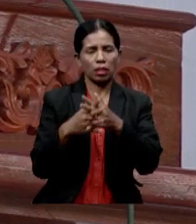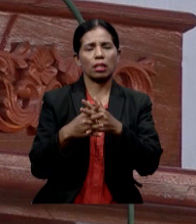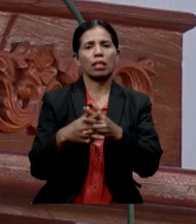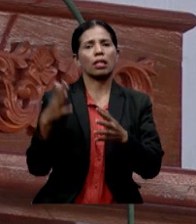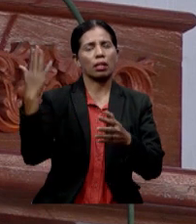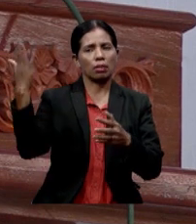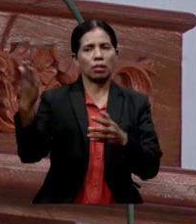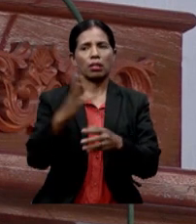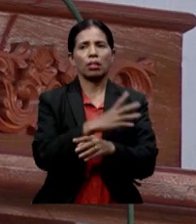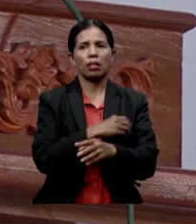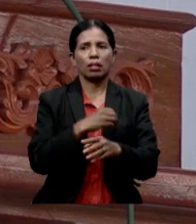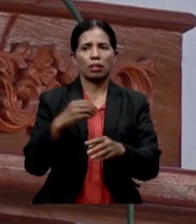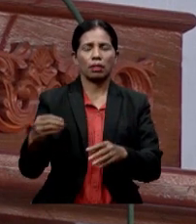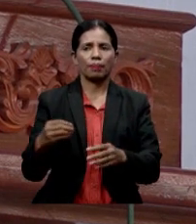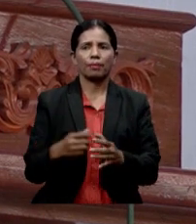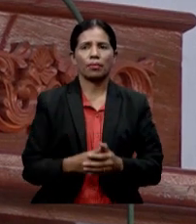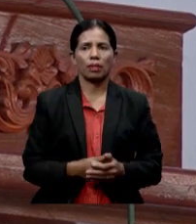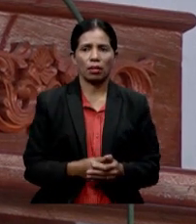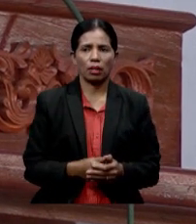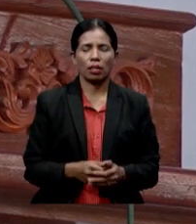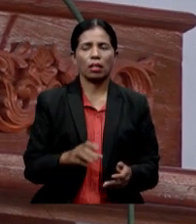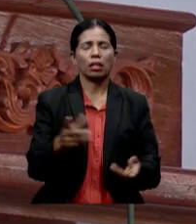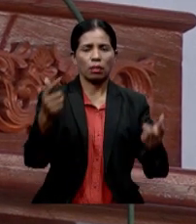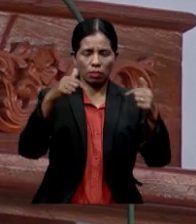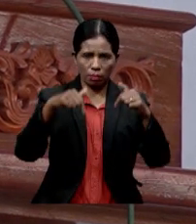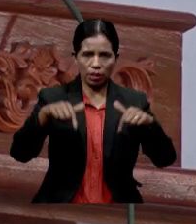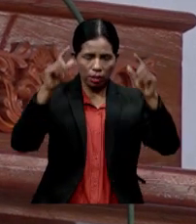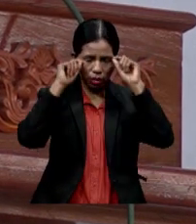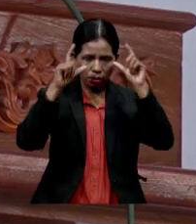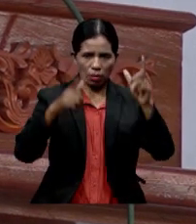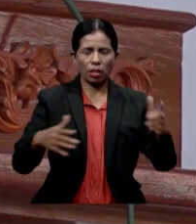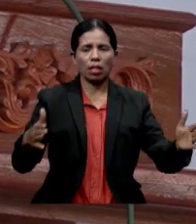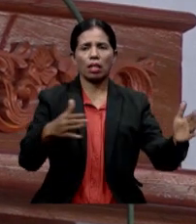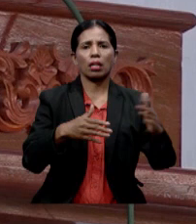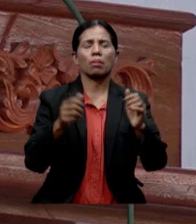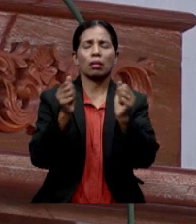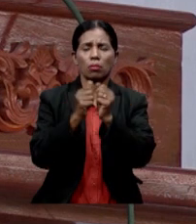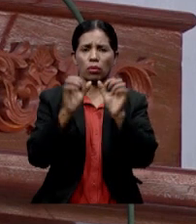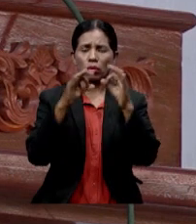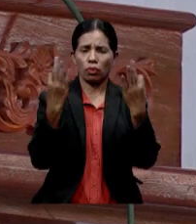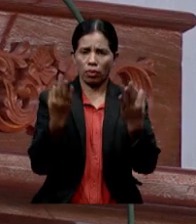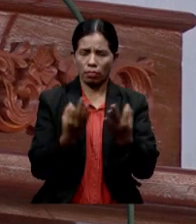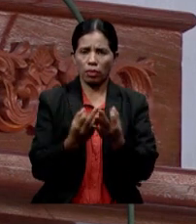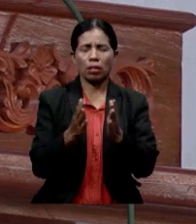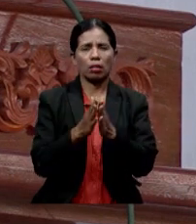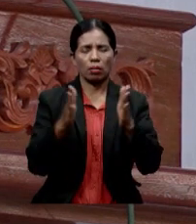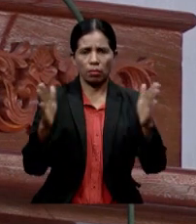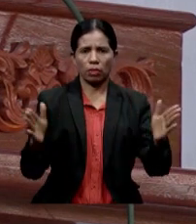iha Republika Santo Domingo di dia, kalau main iha ne, halimu familia pot, emang atus